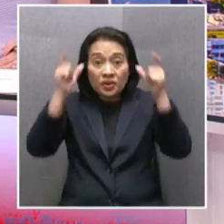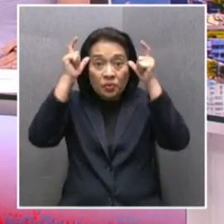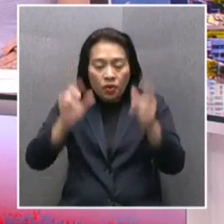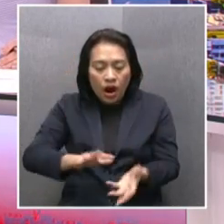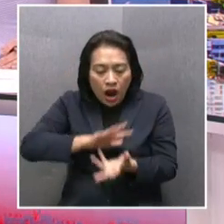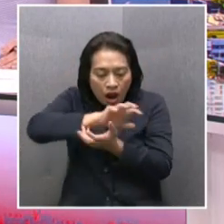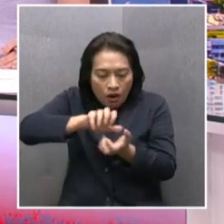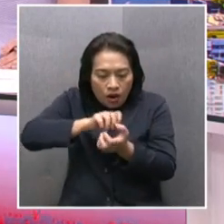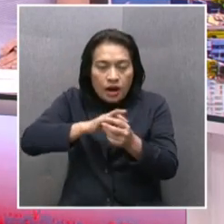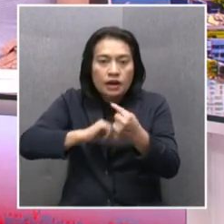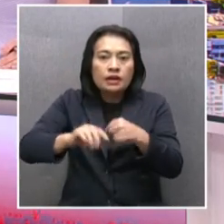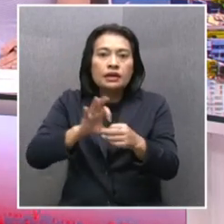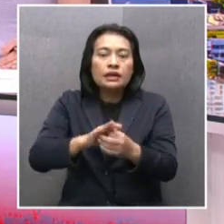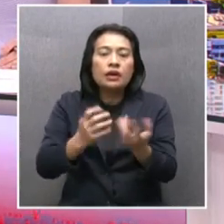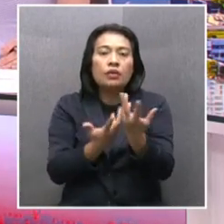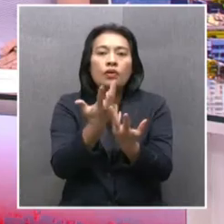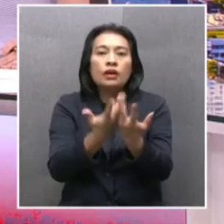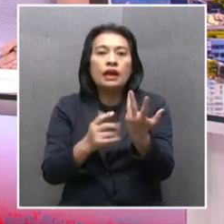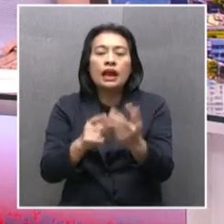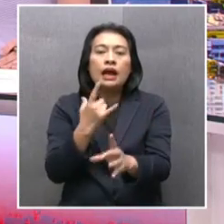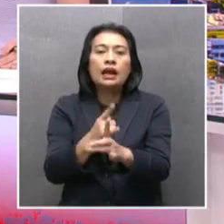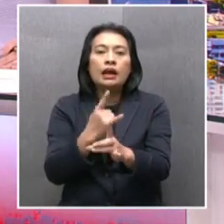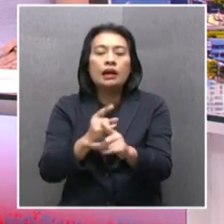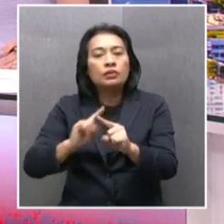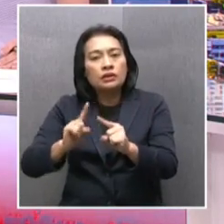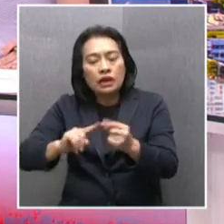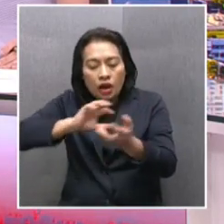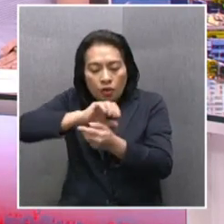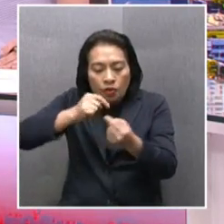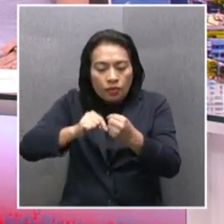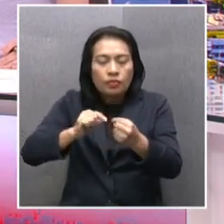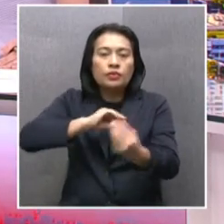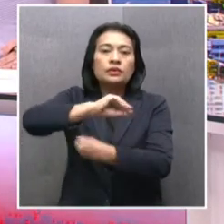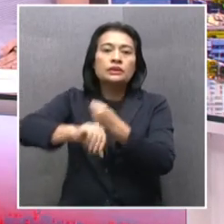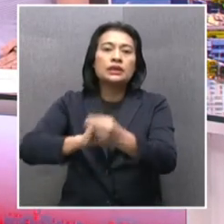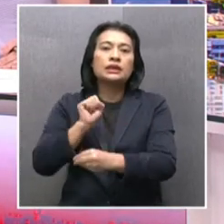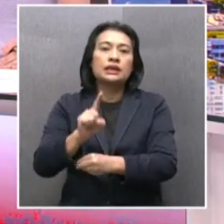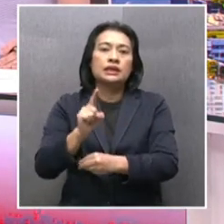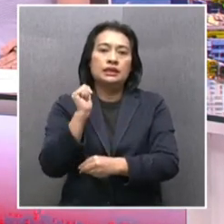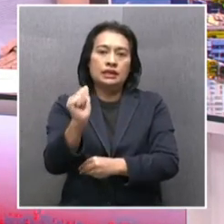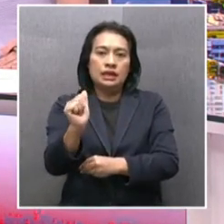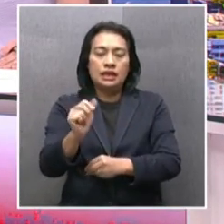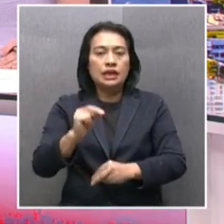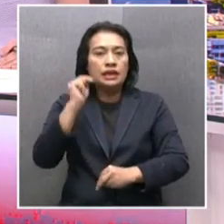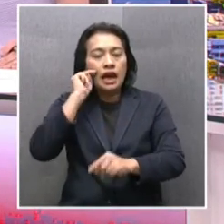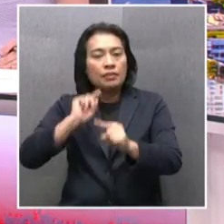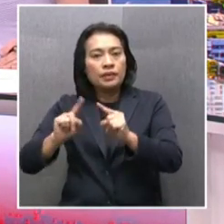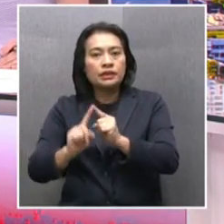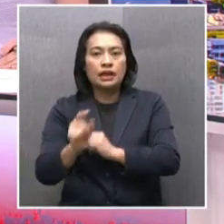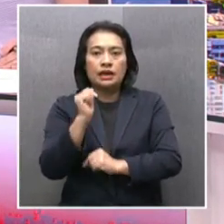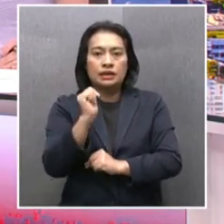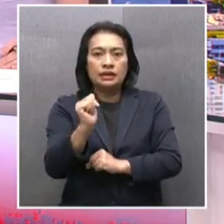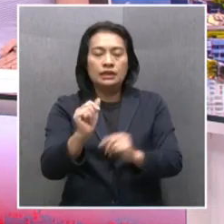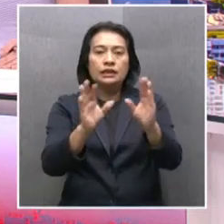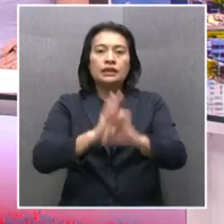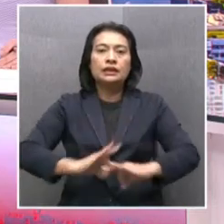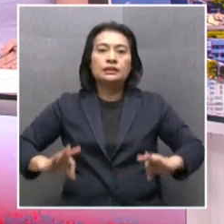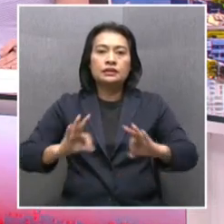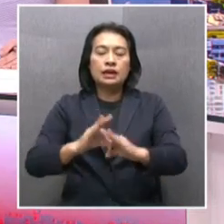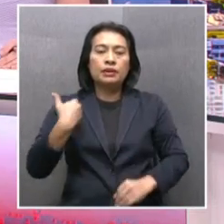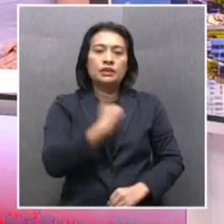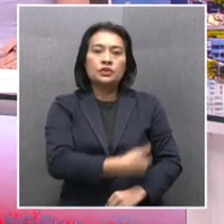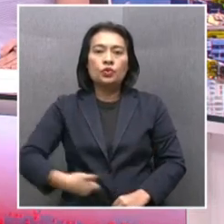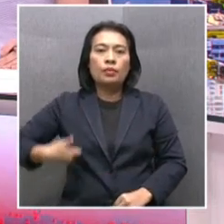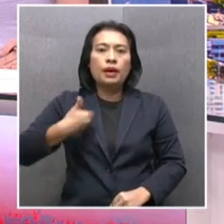านะเพราะฉะนั้นน้ำท่าก็จะดีเศรษฐกิจก็จะดีด้วยนะฟังแล้วก็รู้สึกดีใจแต่ว่าต้องดูแลสุขภาพกันด้วยที่บอกว่าความเ